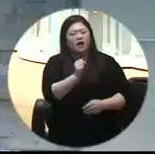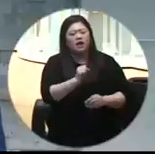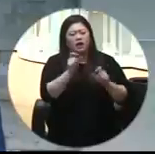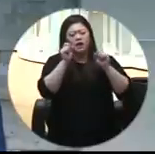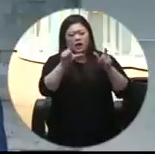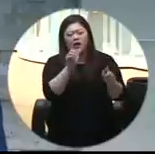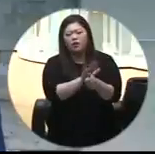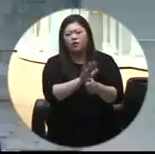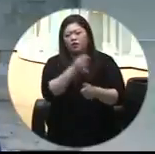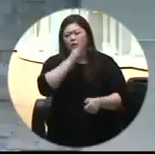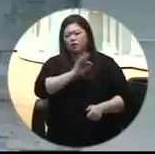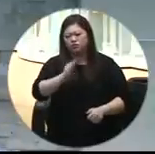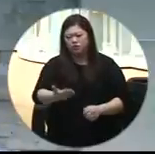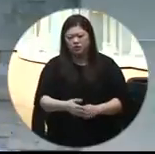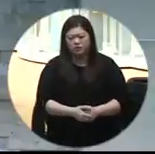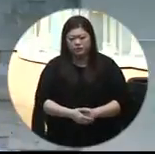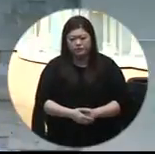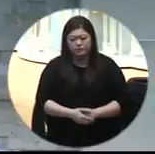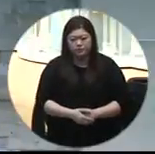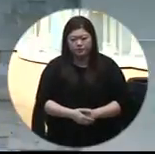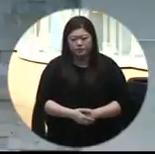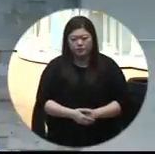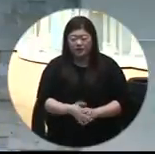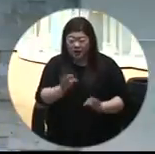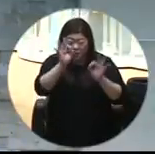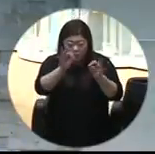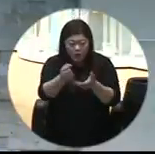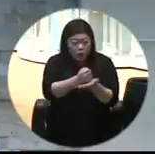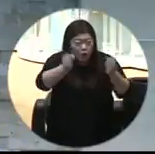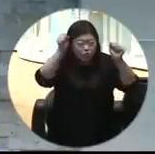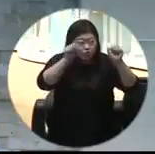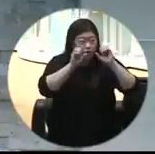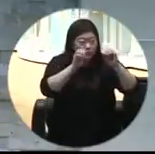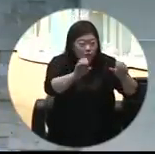저는 그리스도의 심장 아닌 건 할 수 없다고 생각해요.